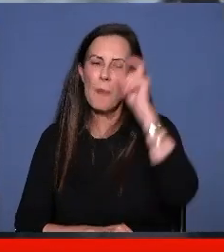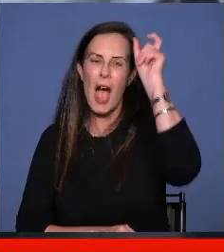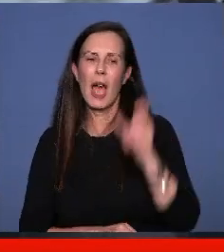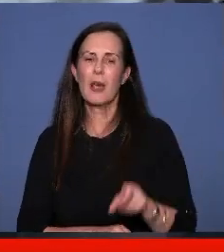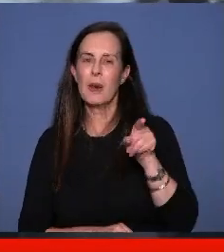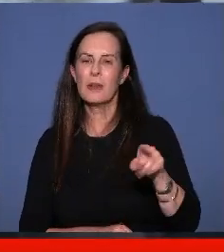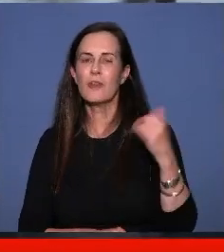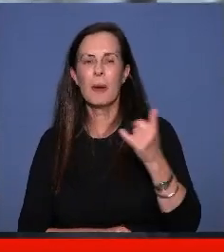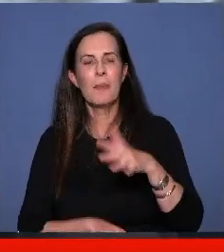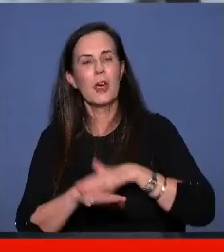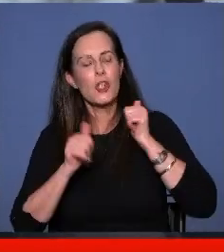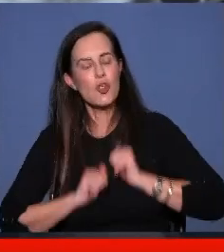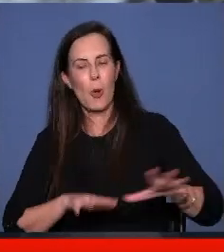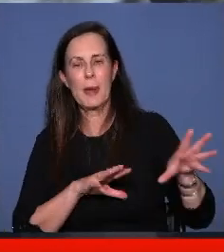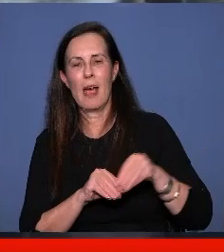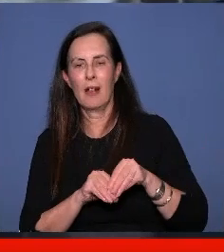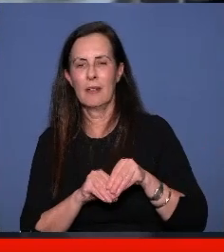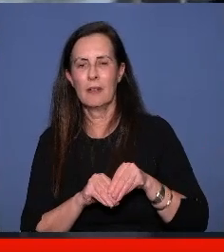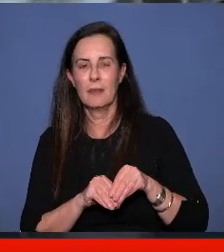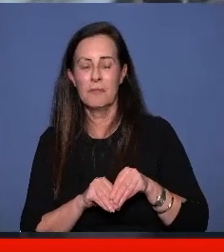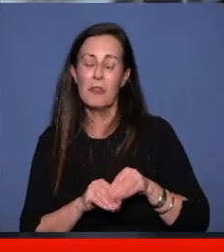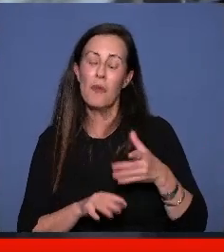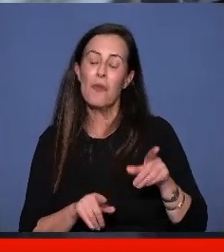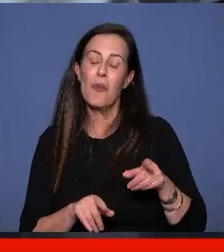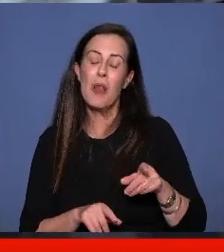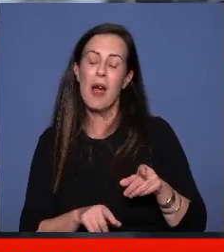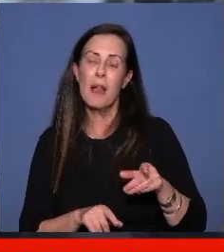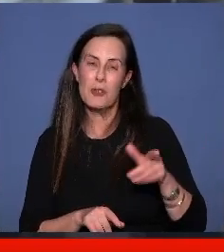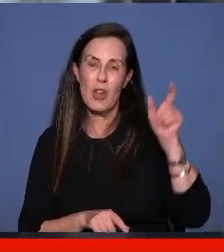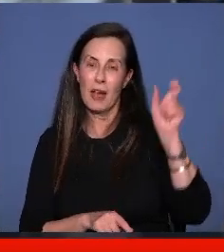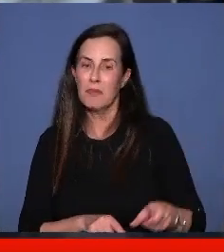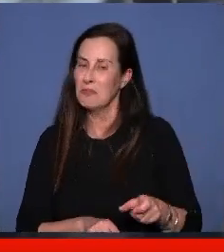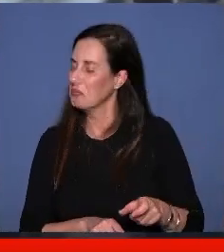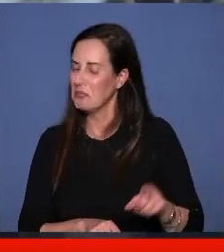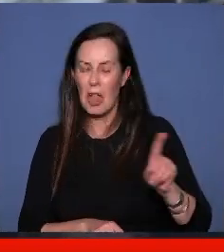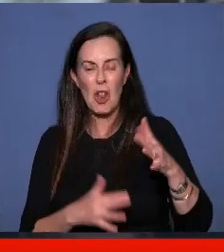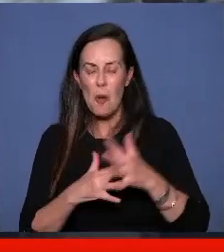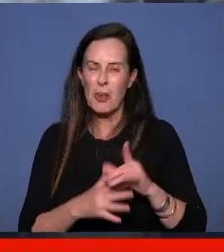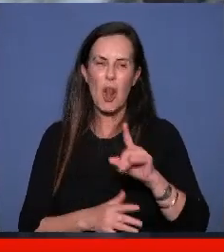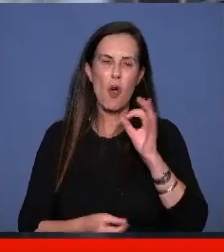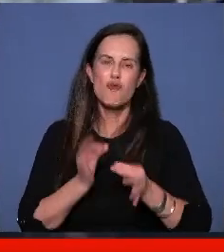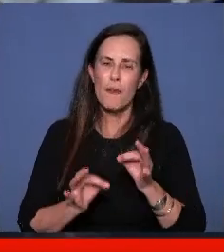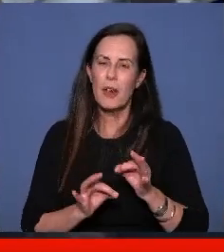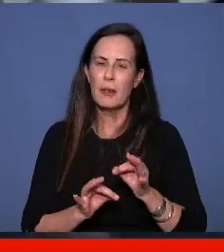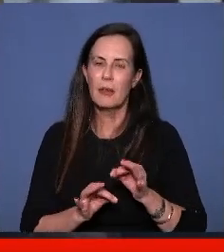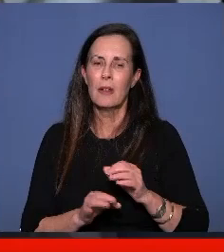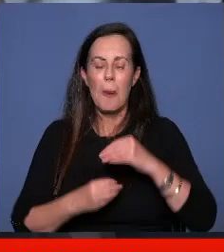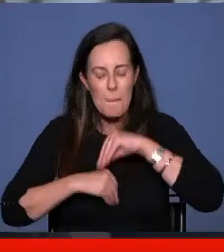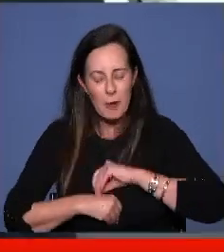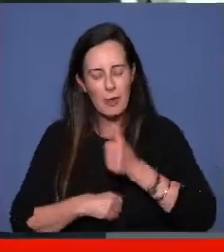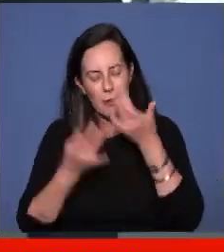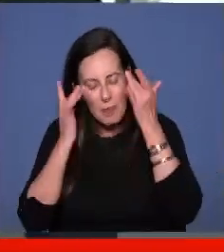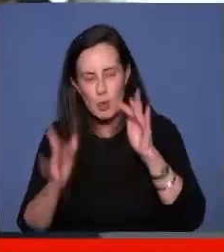תמיד מרגיש בנוח להיות לידה. ויכול להיות מי שאתה. אף פעם לא שופט או מבקר, מכיל ובעיקר מסור